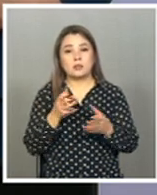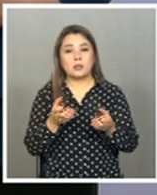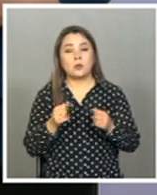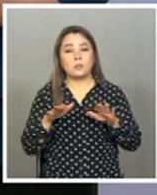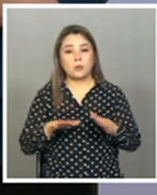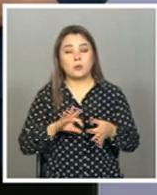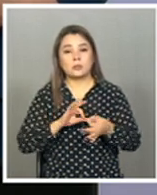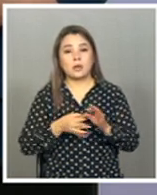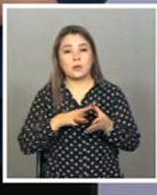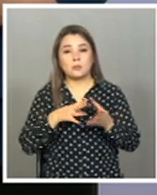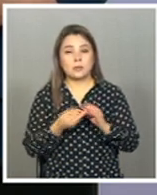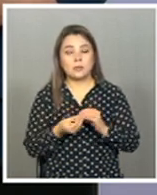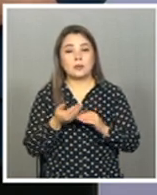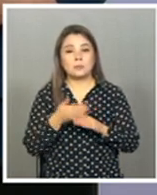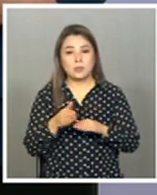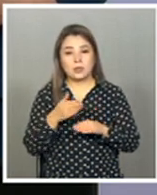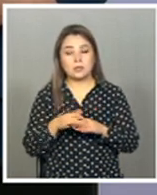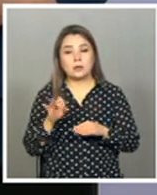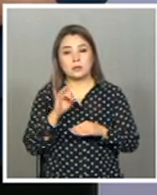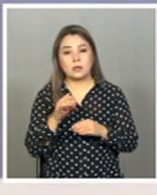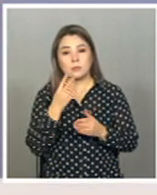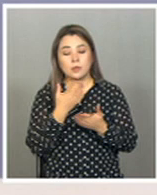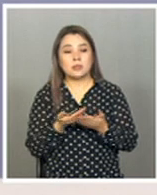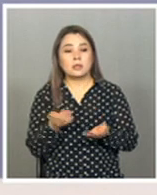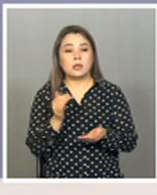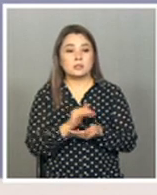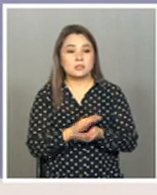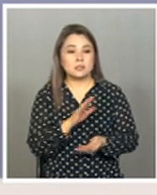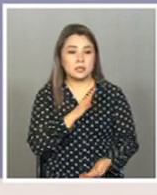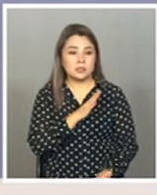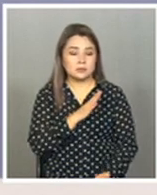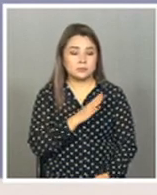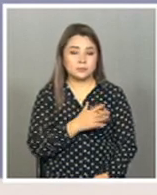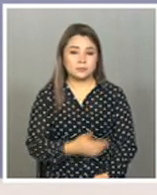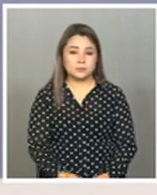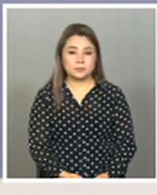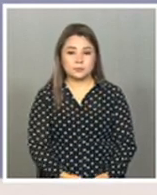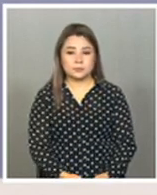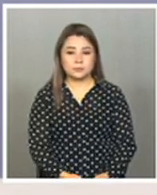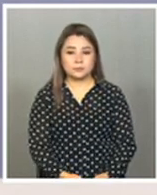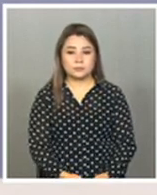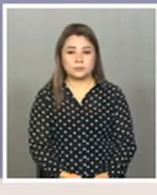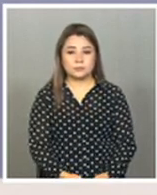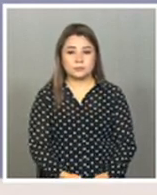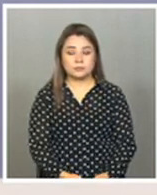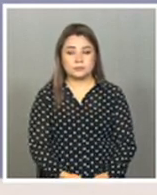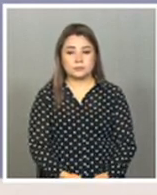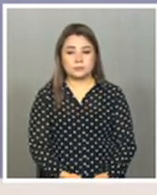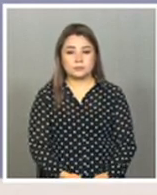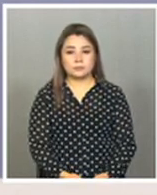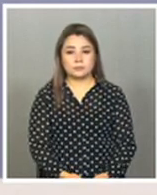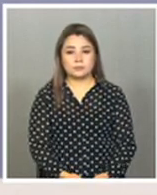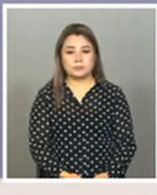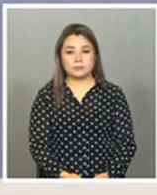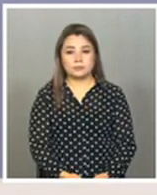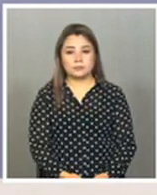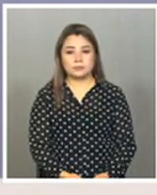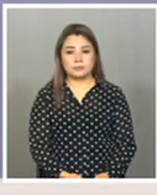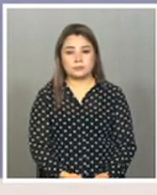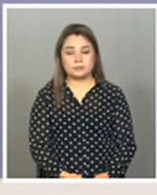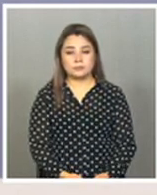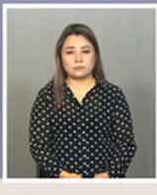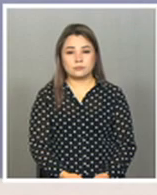туралы біршама деректермен таныстыңыздар. Оқушылар, біздің бүгінгі сабағымыз осымен аяқталды. Келесі